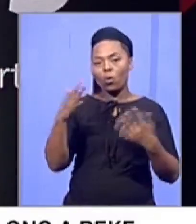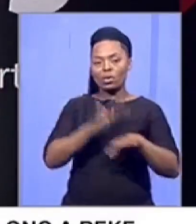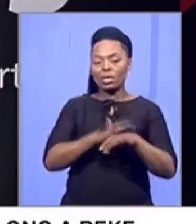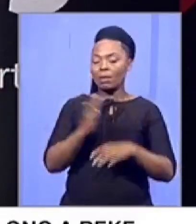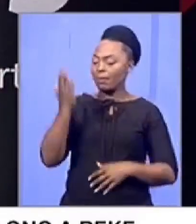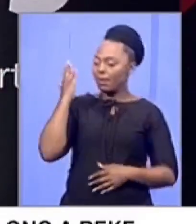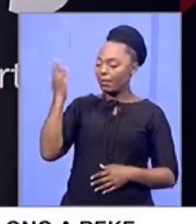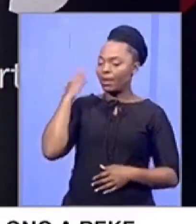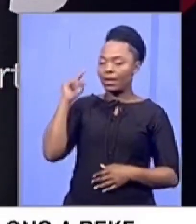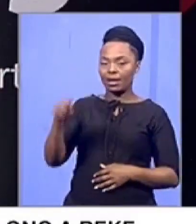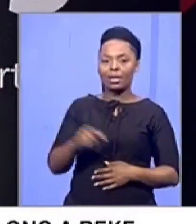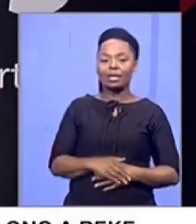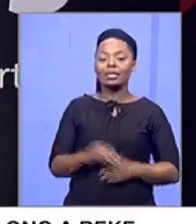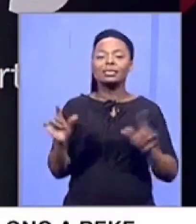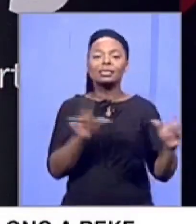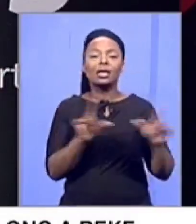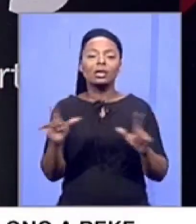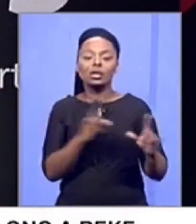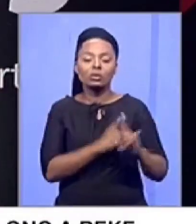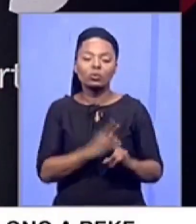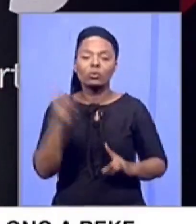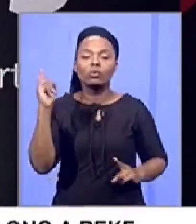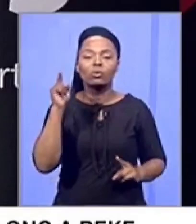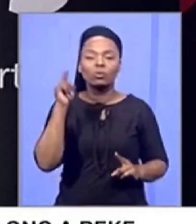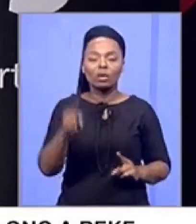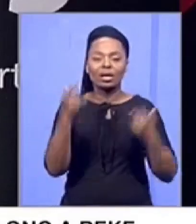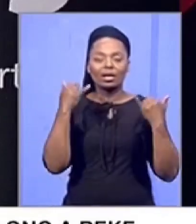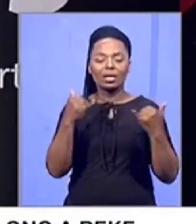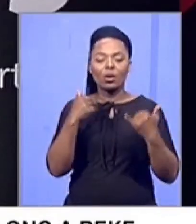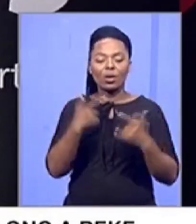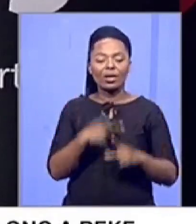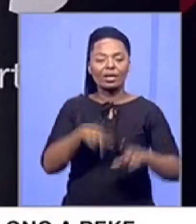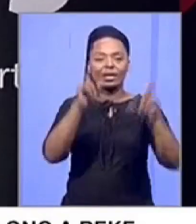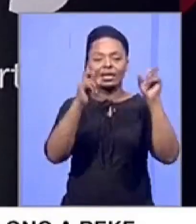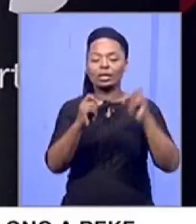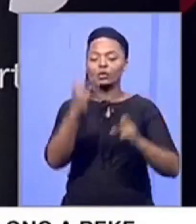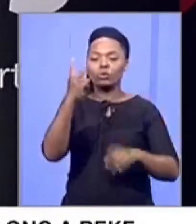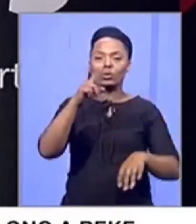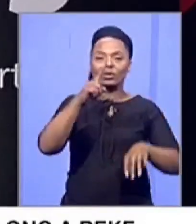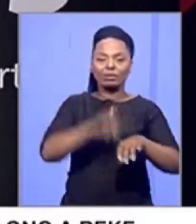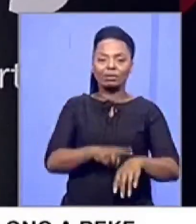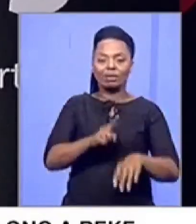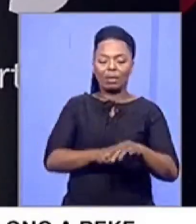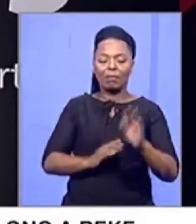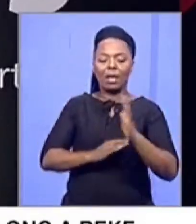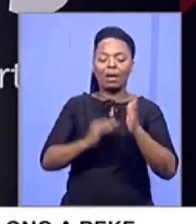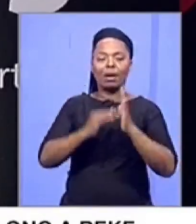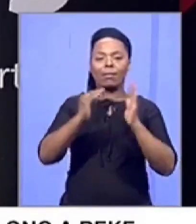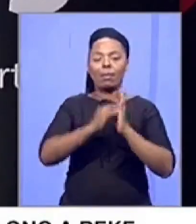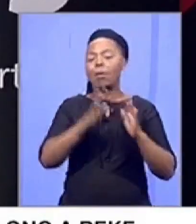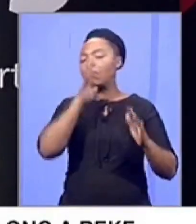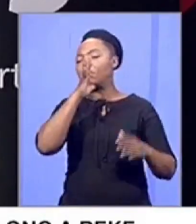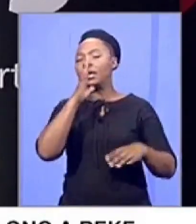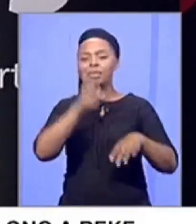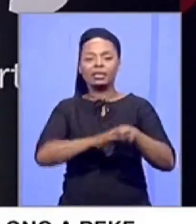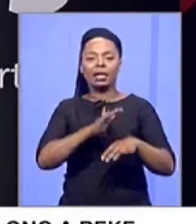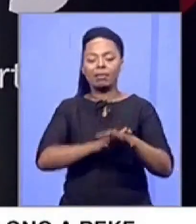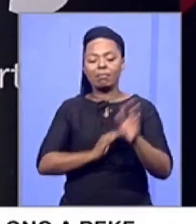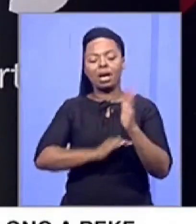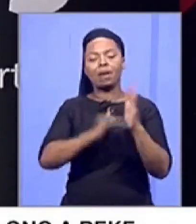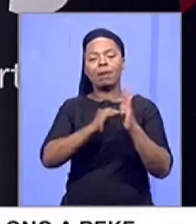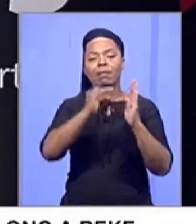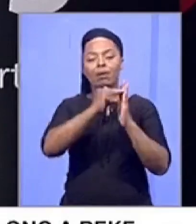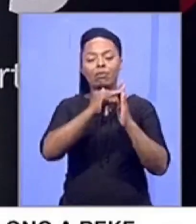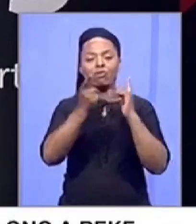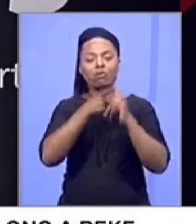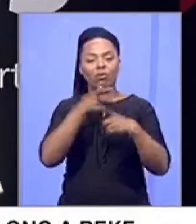league ha hona sehlopha se bileng boemo ba bobedi makgetlo kapa khafetsa mo eleng hore ba ka re ba na